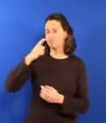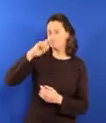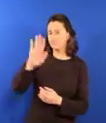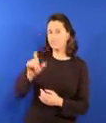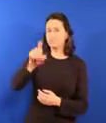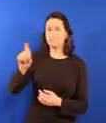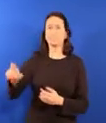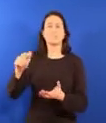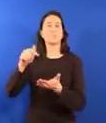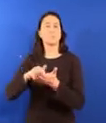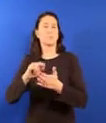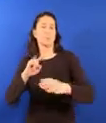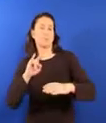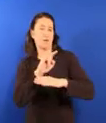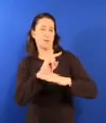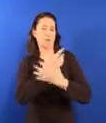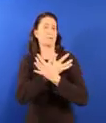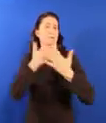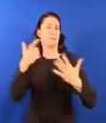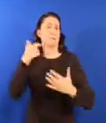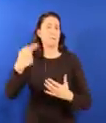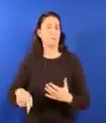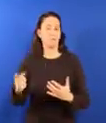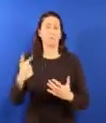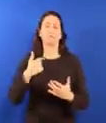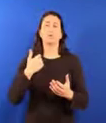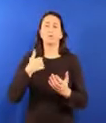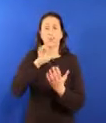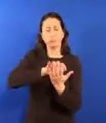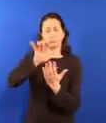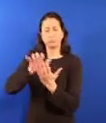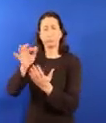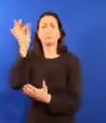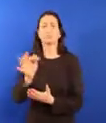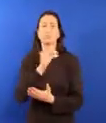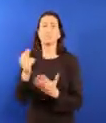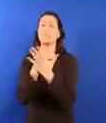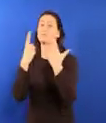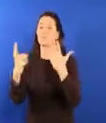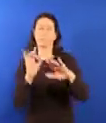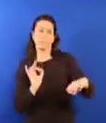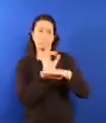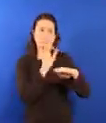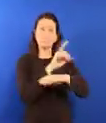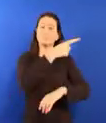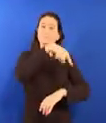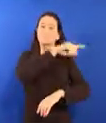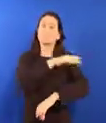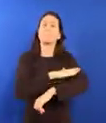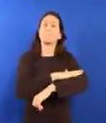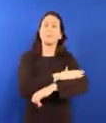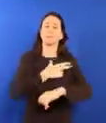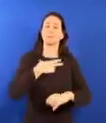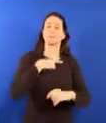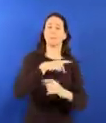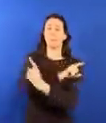poltsa azaleratzea lortu dela, gizarte ekintza sailaren aurrekontu osoa. Horrez gain, fiskaltzari zerga